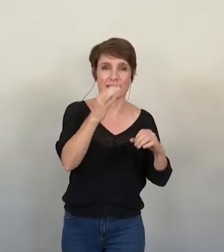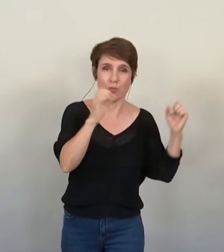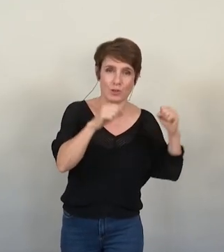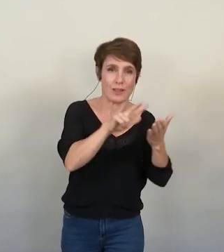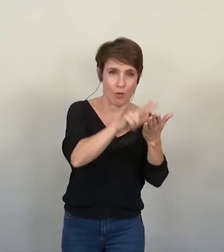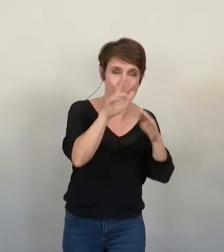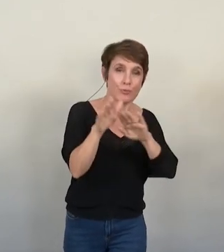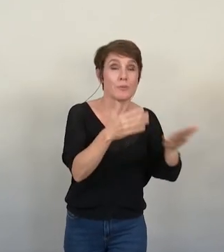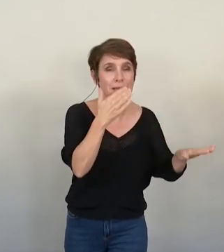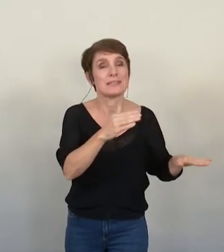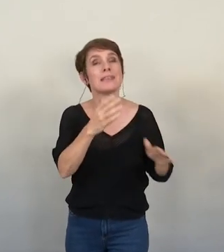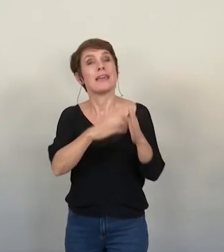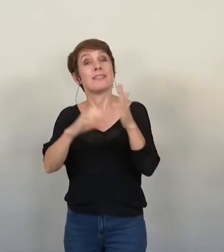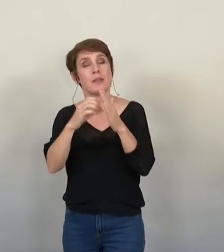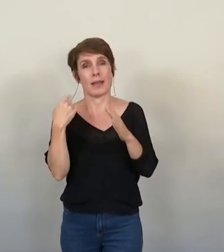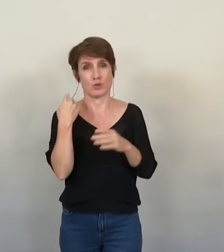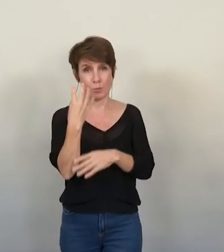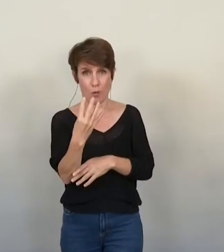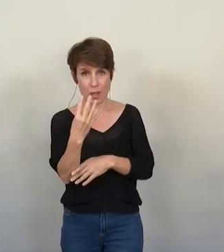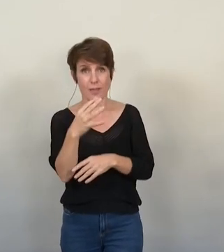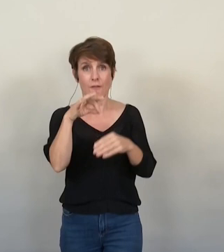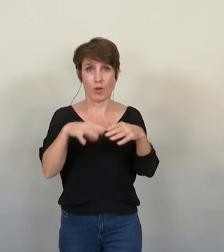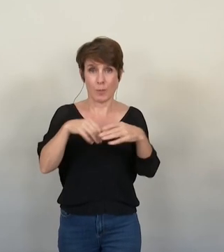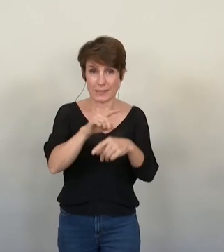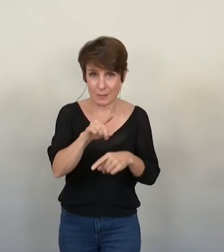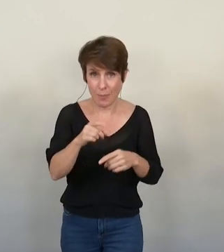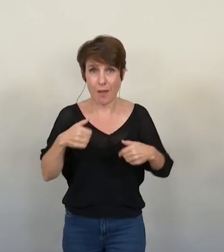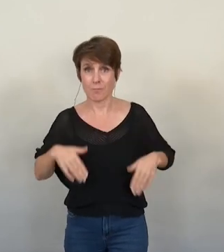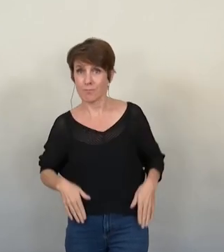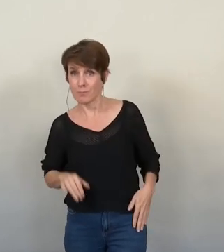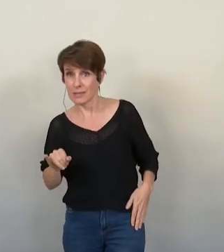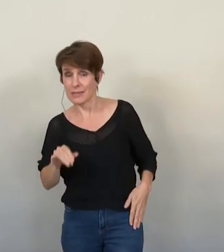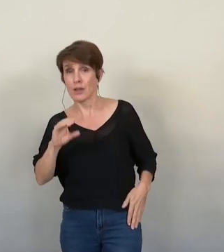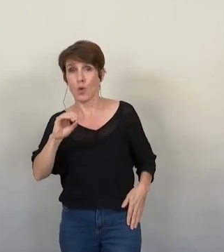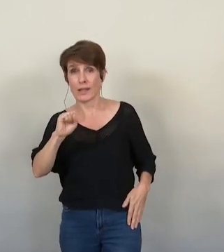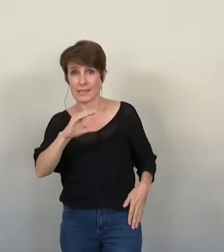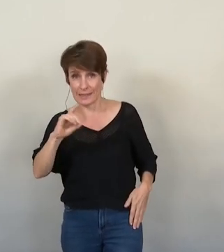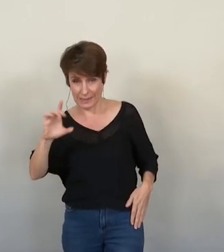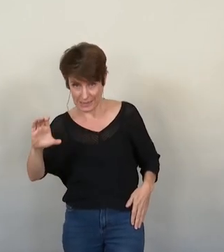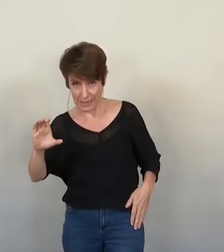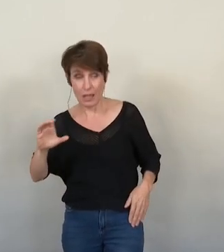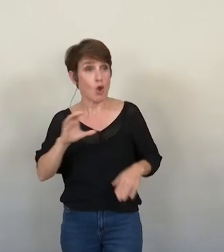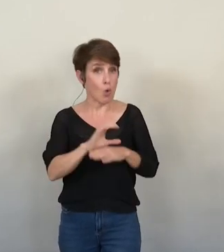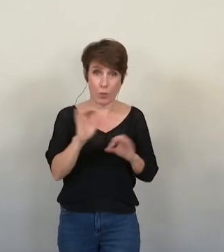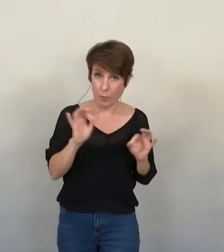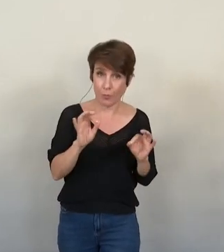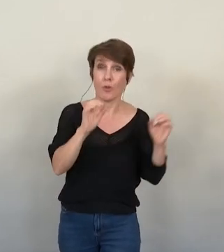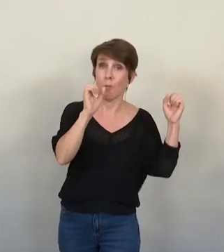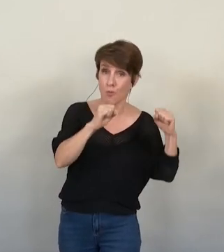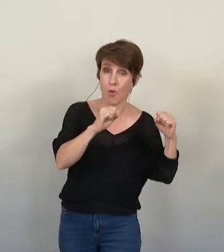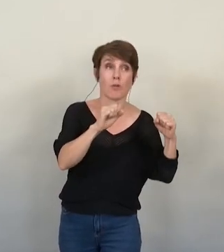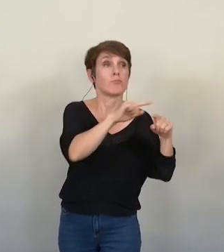remercie la délibération numéro 4 qui ne prend pas part au vote qui s'abstient auosddc qui vote contre qui vote pour